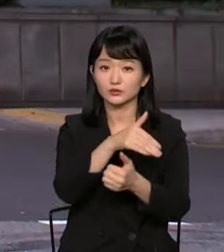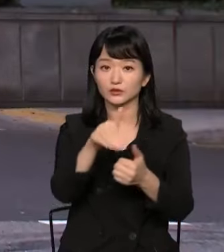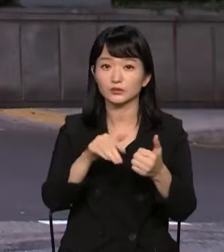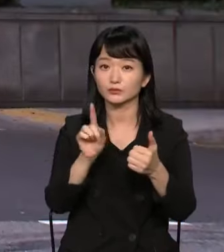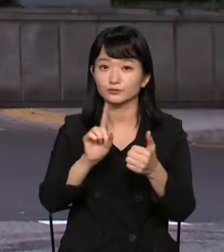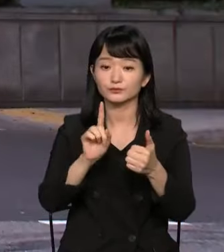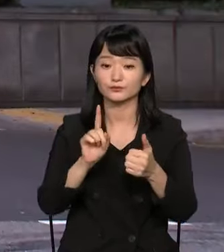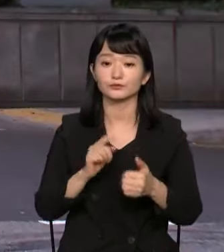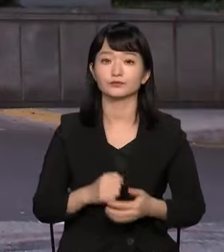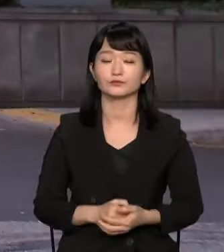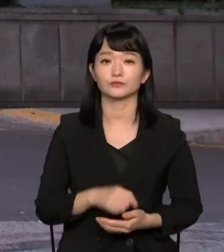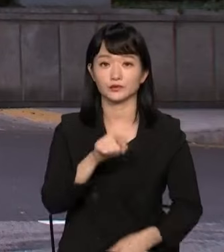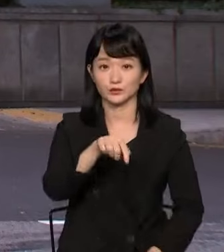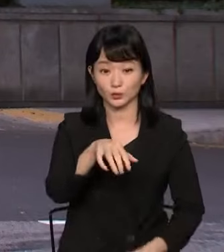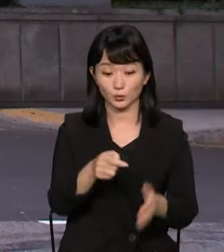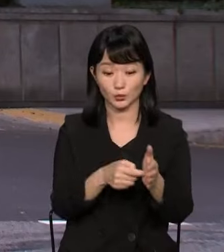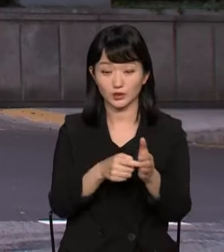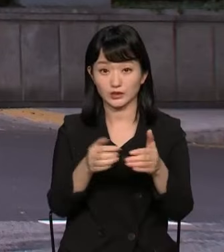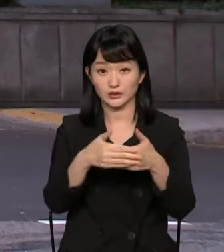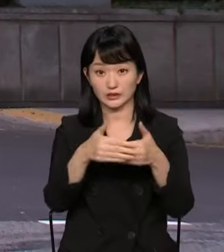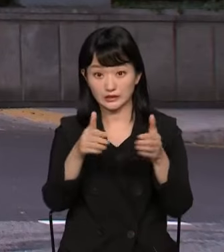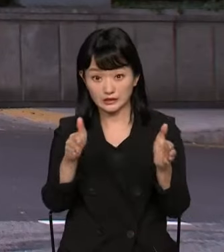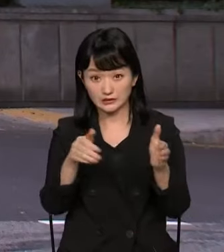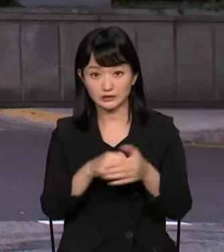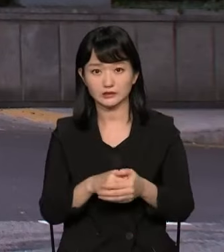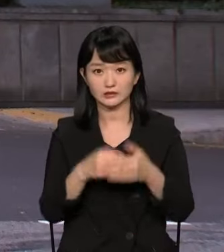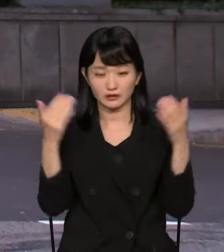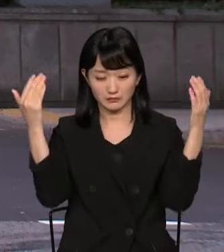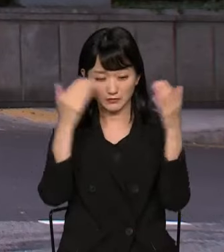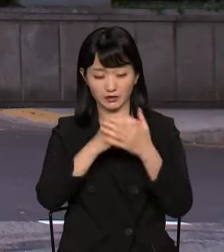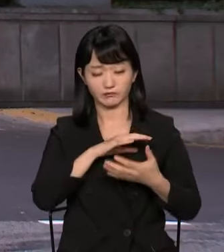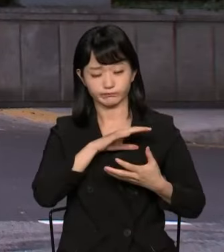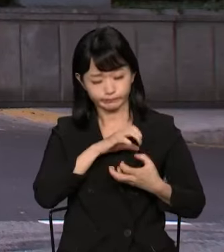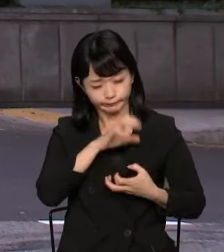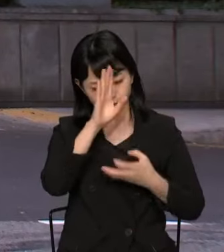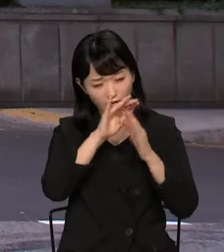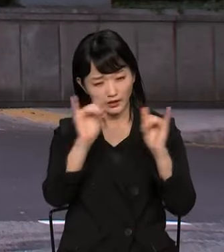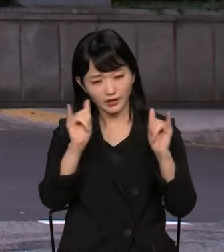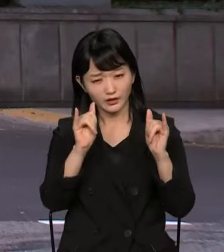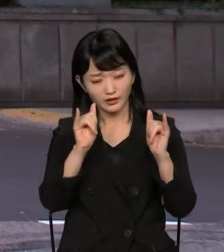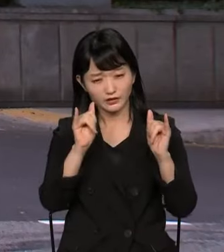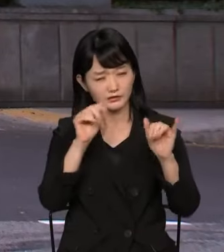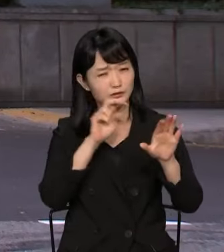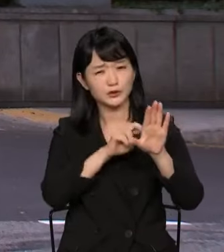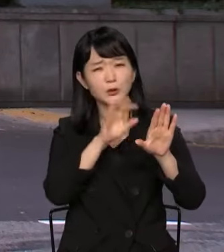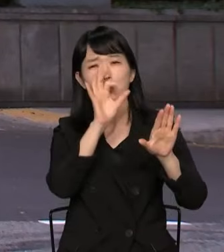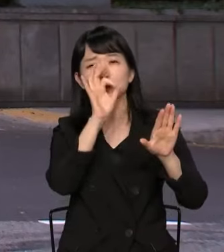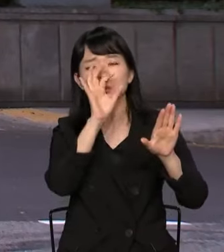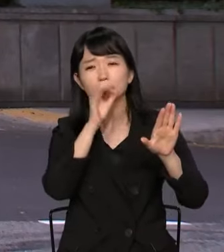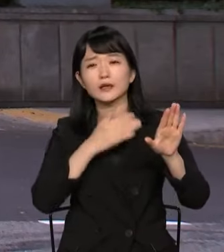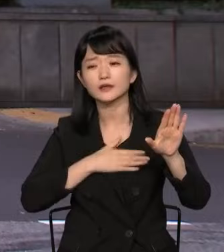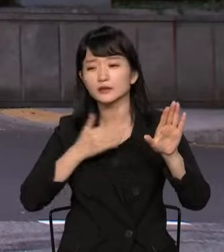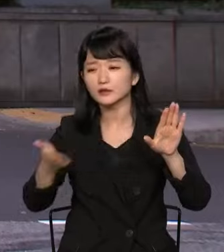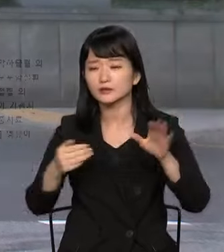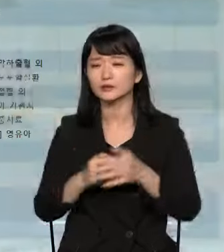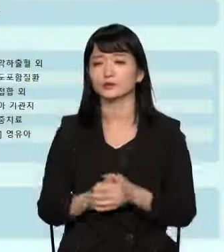어땠습니까네 이곳 응급실은 밤사이 심정지 환자를 받을 수 없다고 안내해 놨습니다 구급